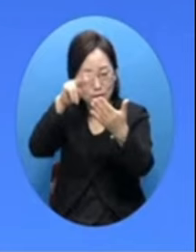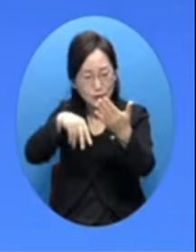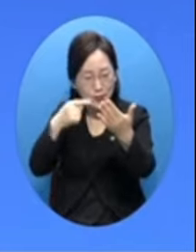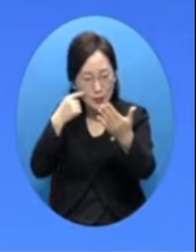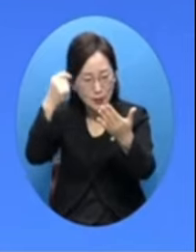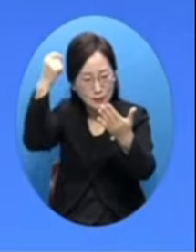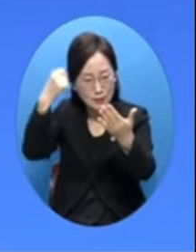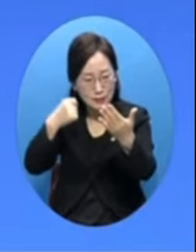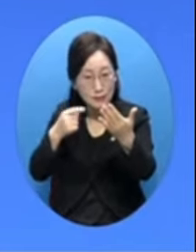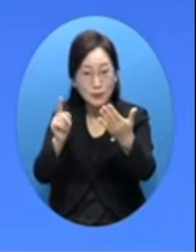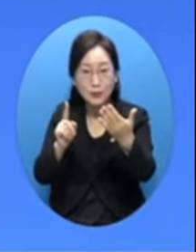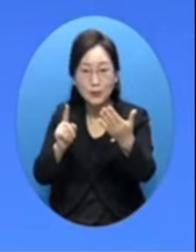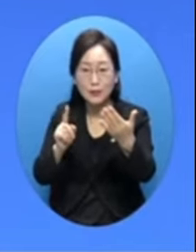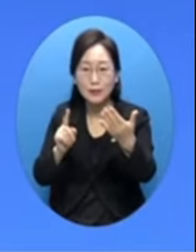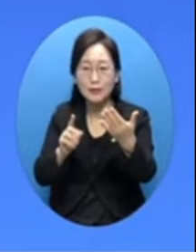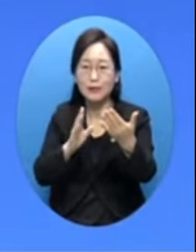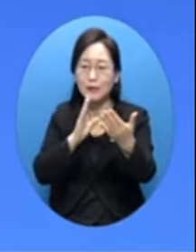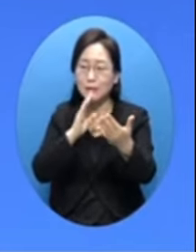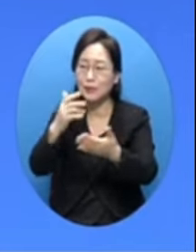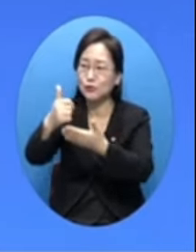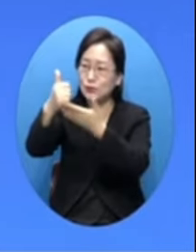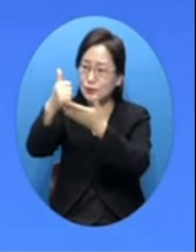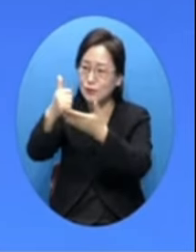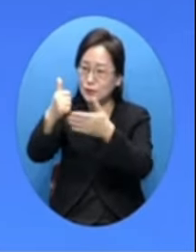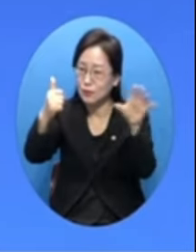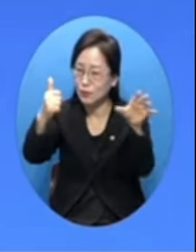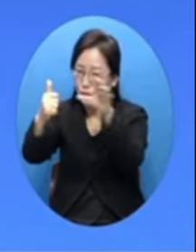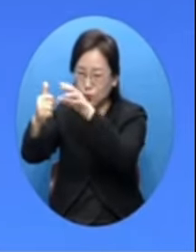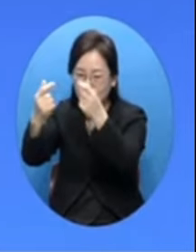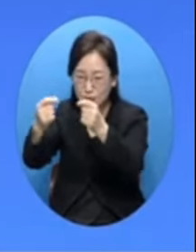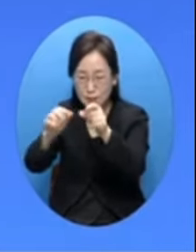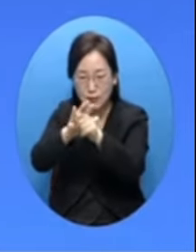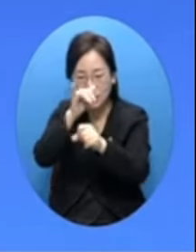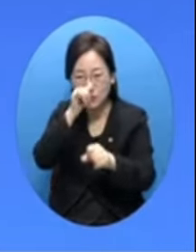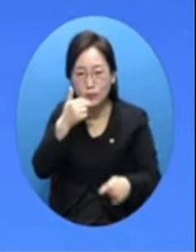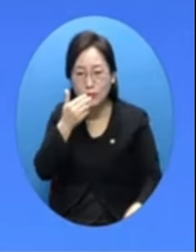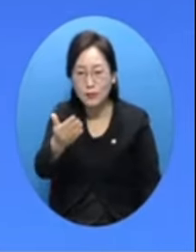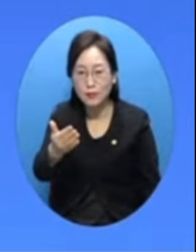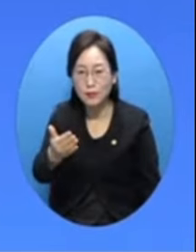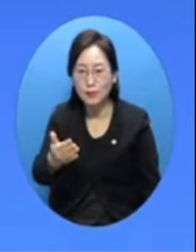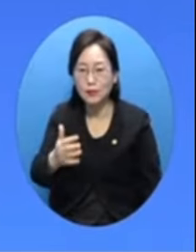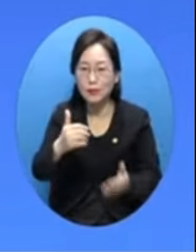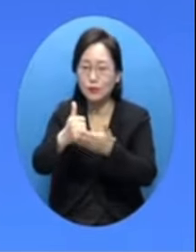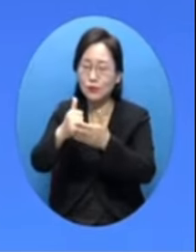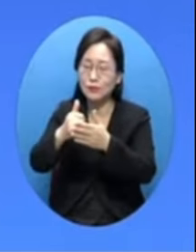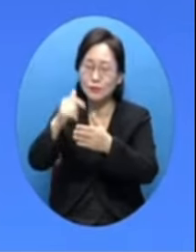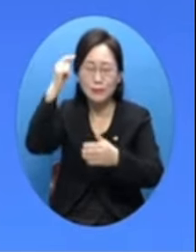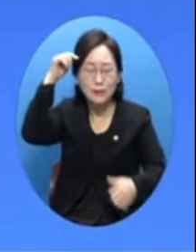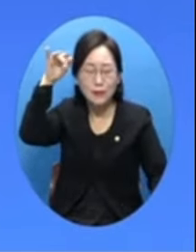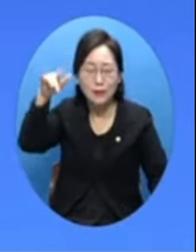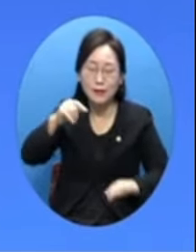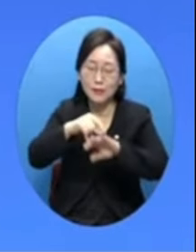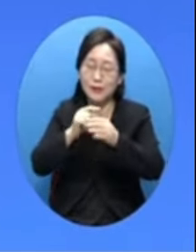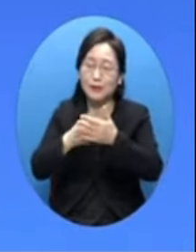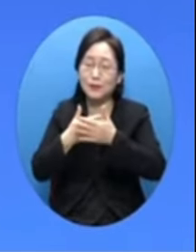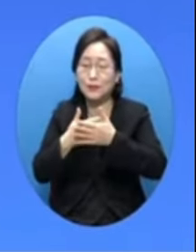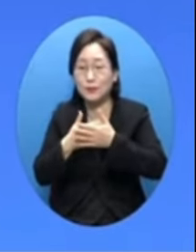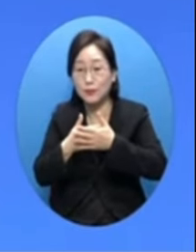것은 정말 그렇게 주님을 사랑하고 있는 거 하는 것입니다 주님만 생각해도 가슴에 설레고